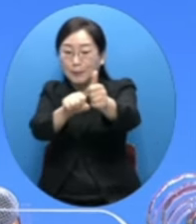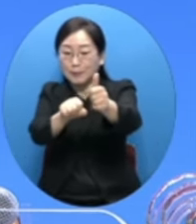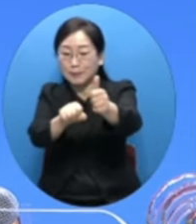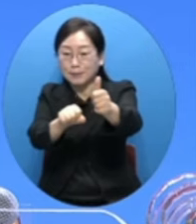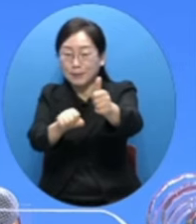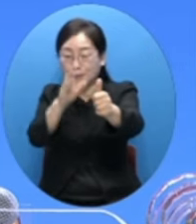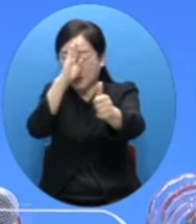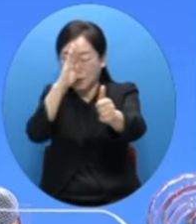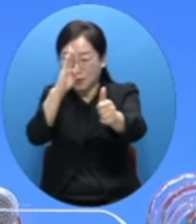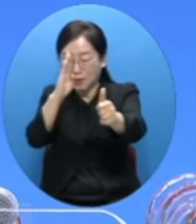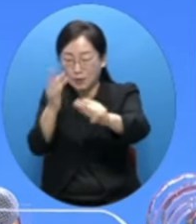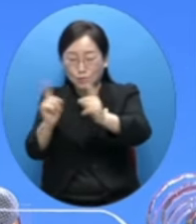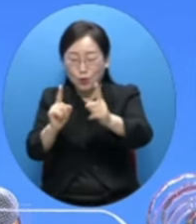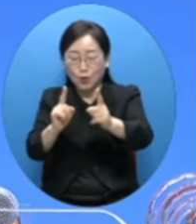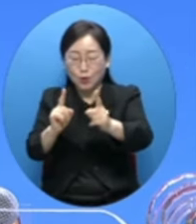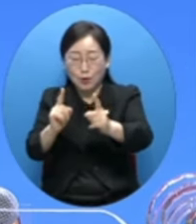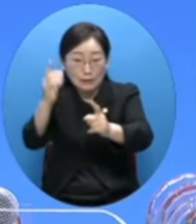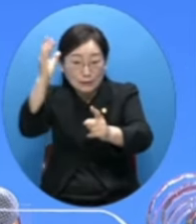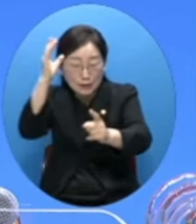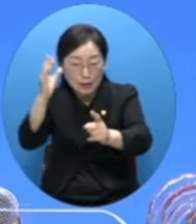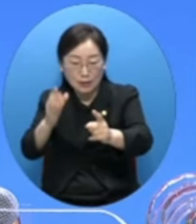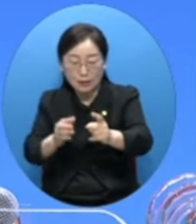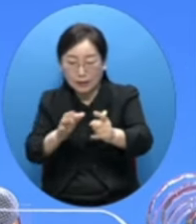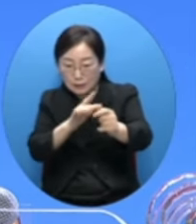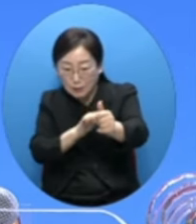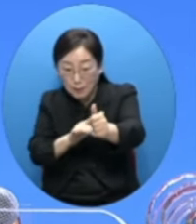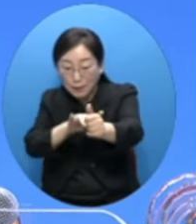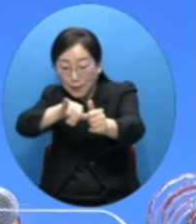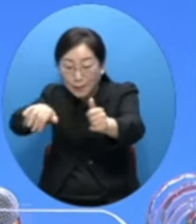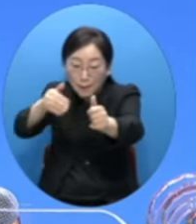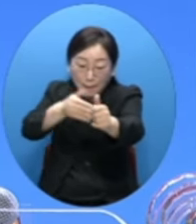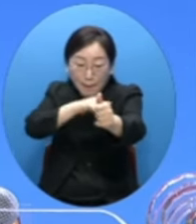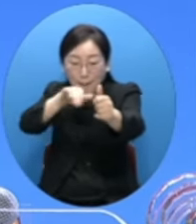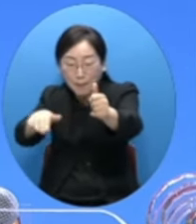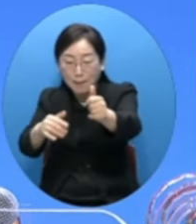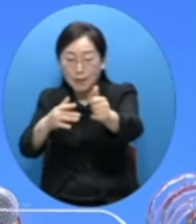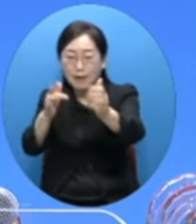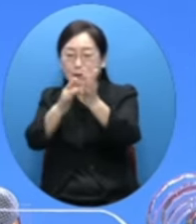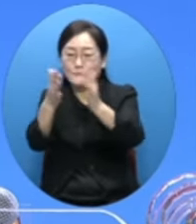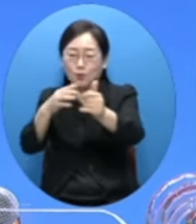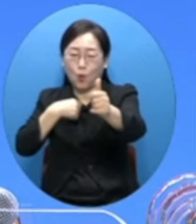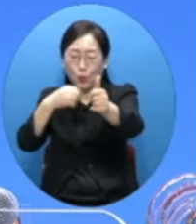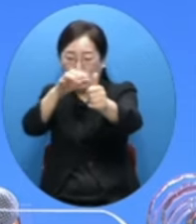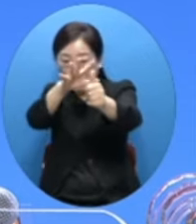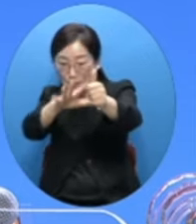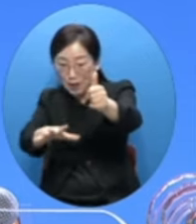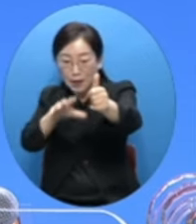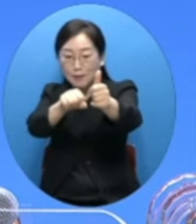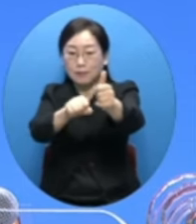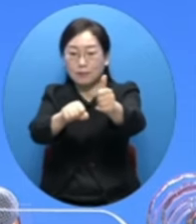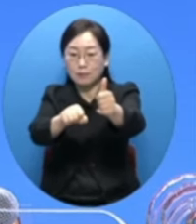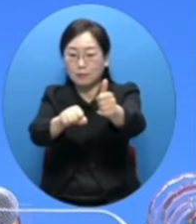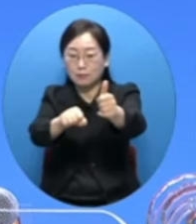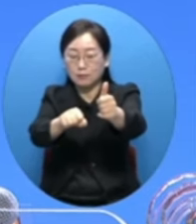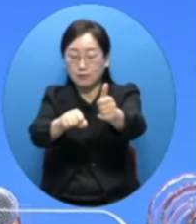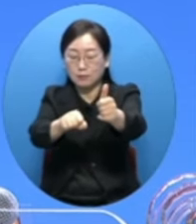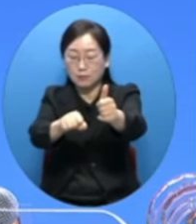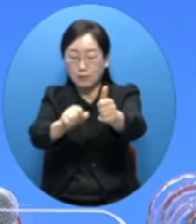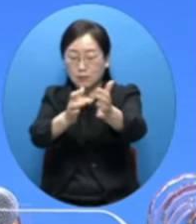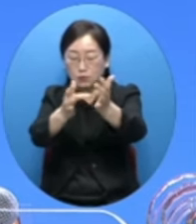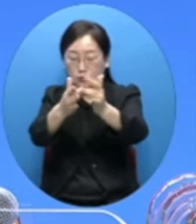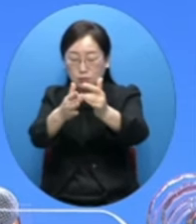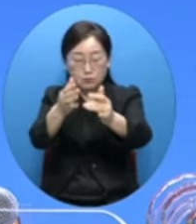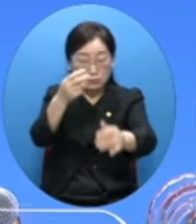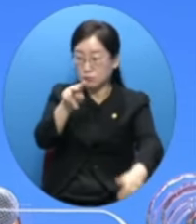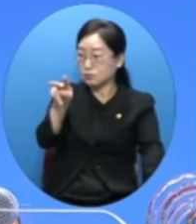사람의 밀려가는 그 뒤를 따라가서 예수님 옷을 붙잡았습니다. 그때 예수님 발을 멈추시고 누가 내 옷에 손을 대었냐고